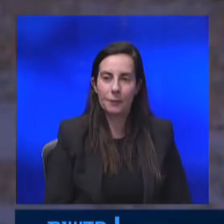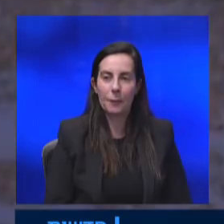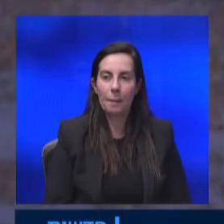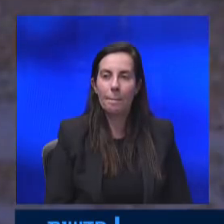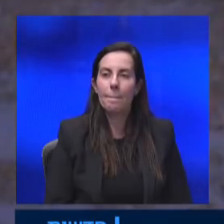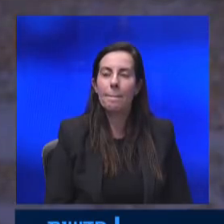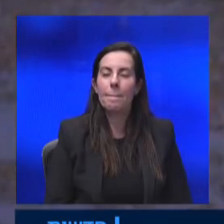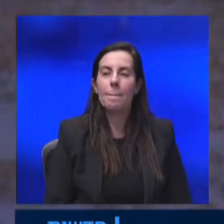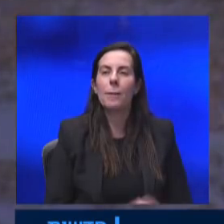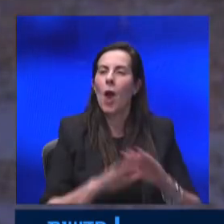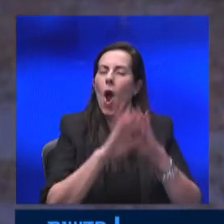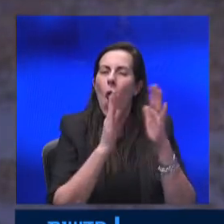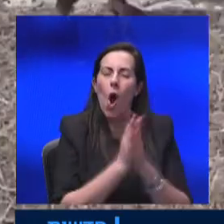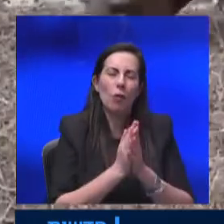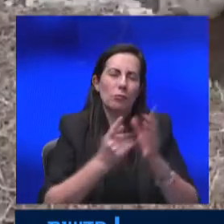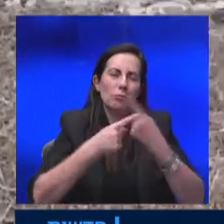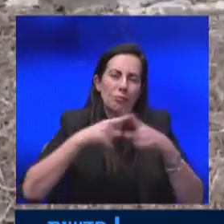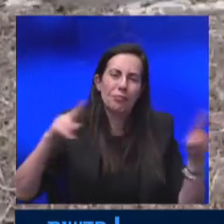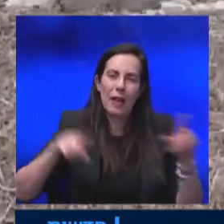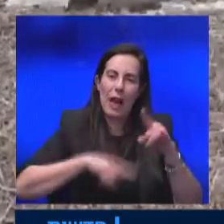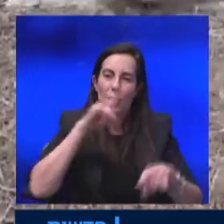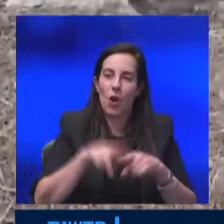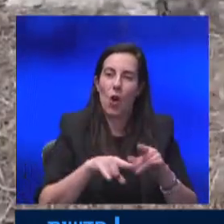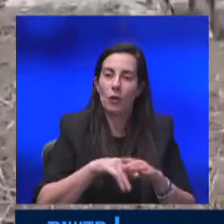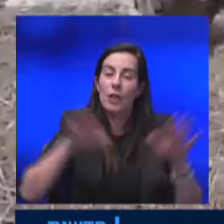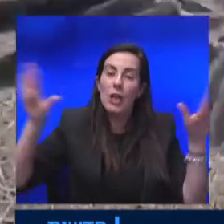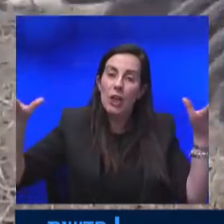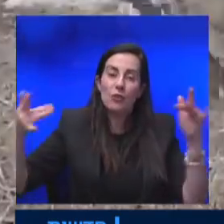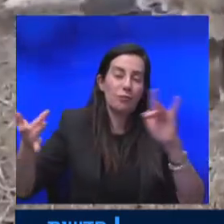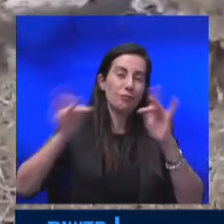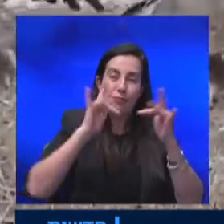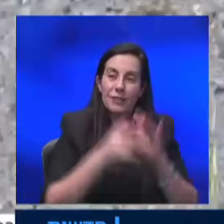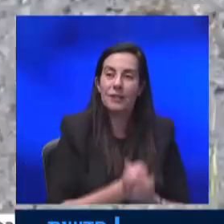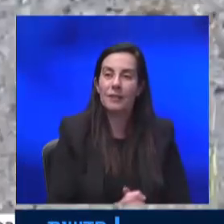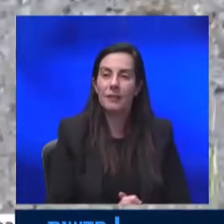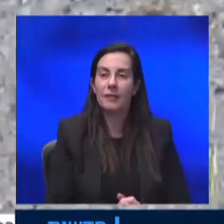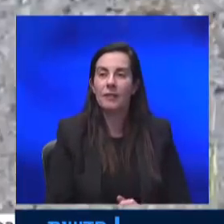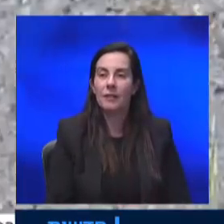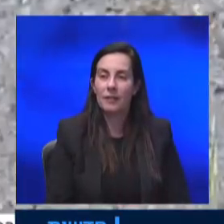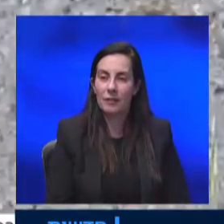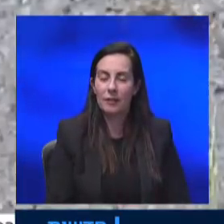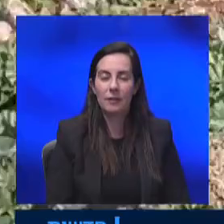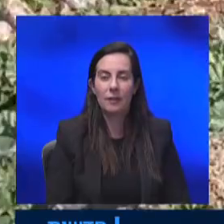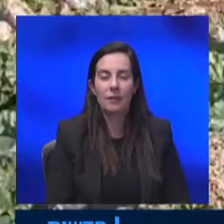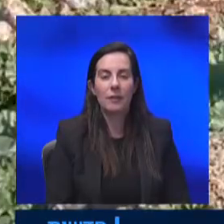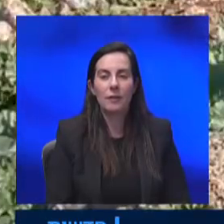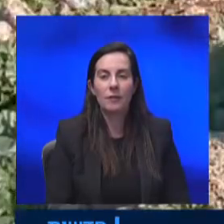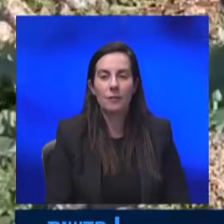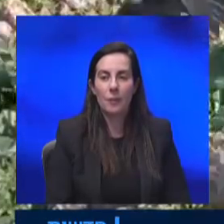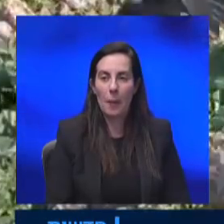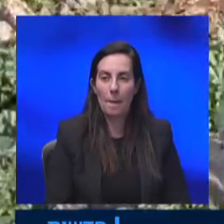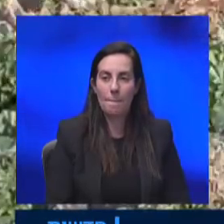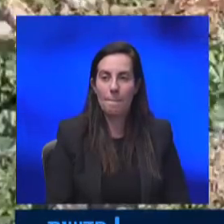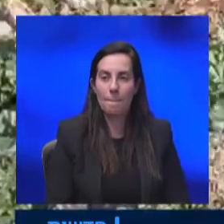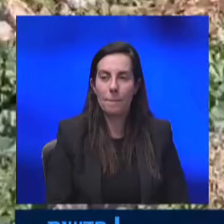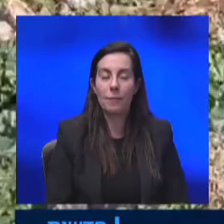אגורים, נשרים מתקוטטים בקרמל, ועוד ועוד בעלי חיים. האח הגדול עם